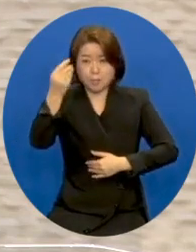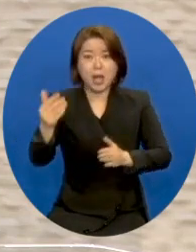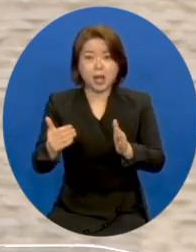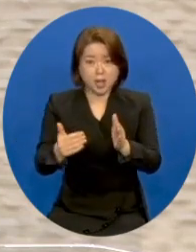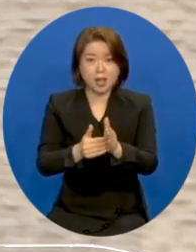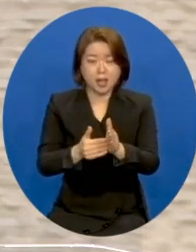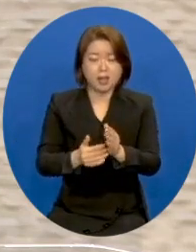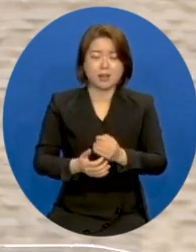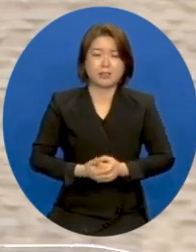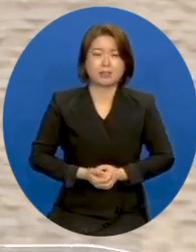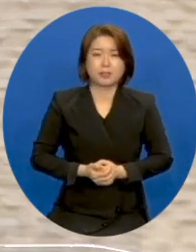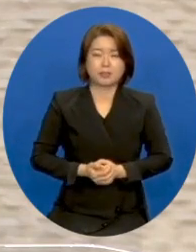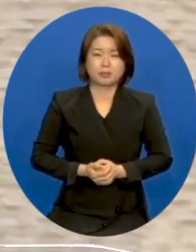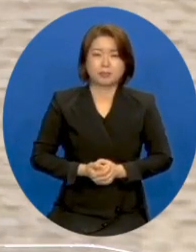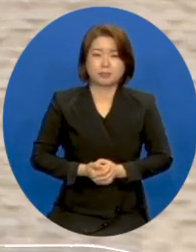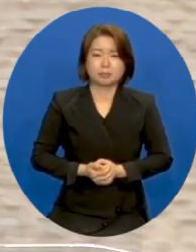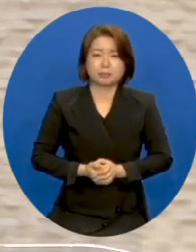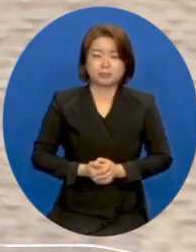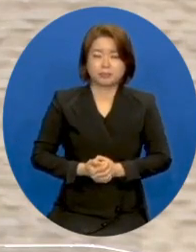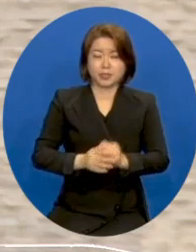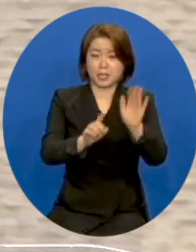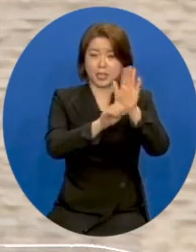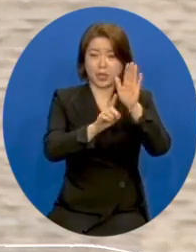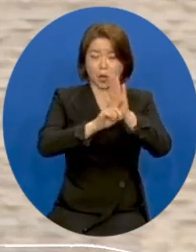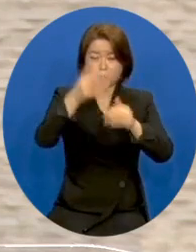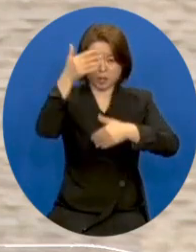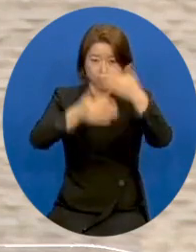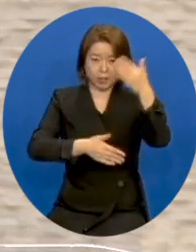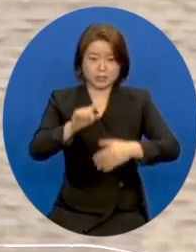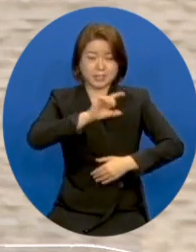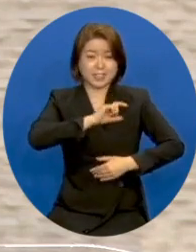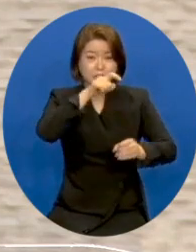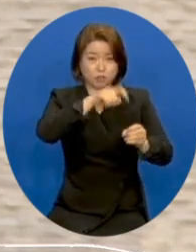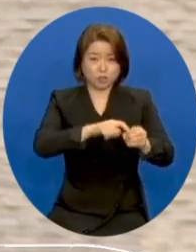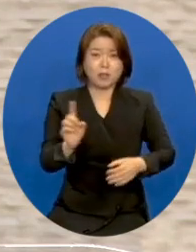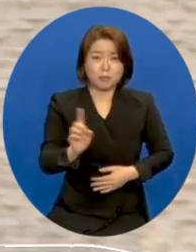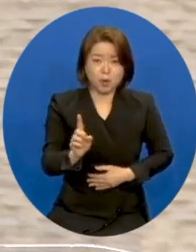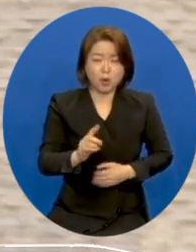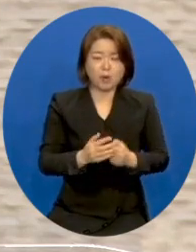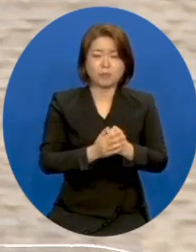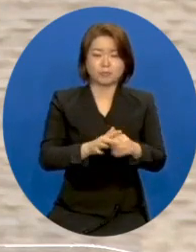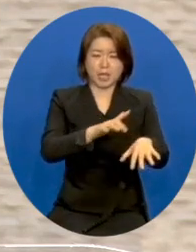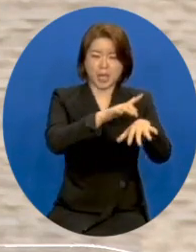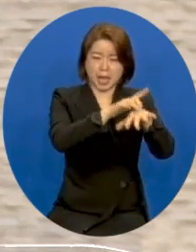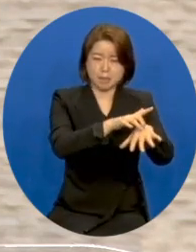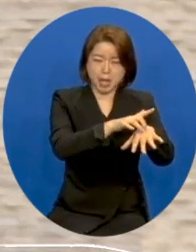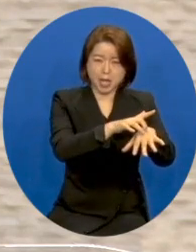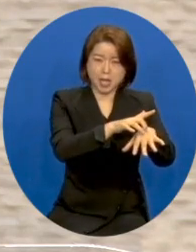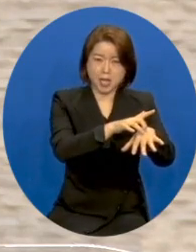이야기를 했습니다. 그 광고 영상의 컨셉은 악마와